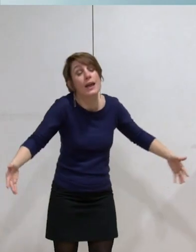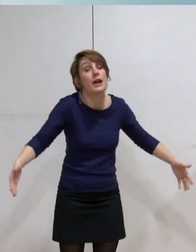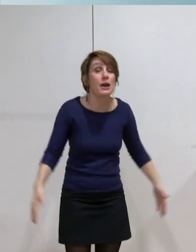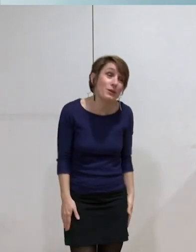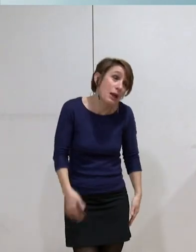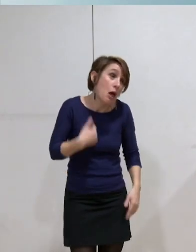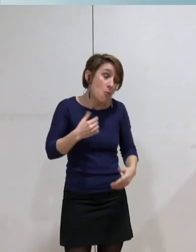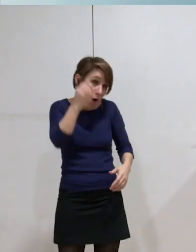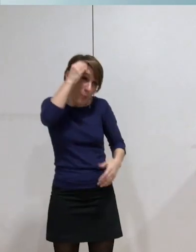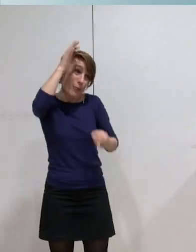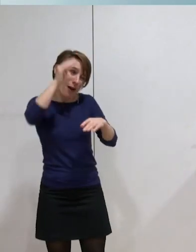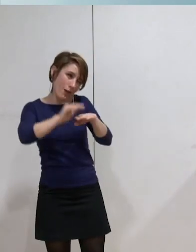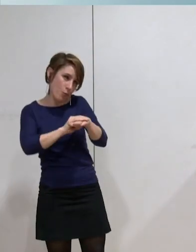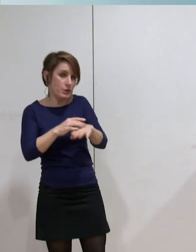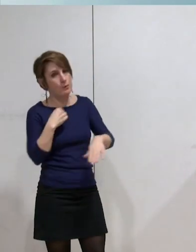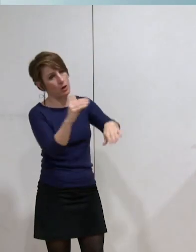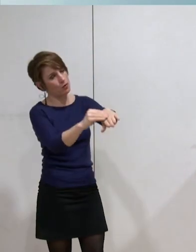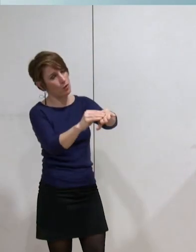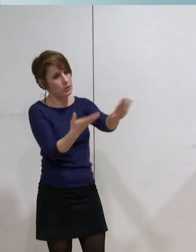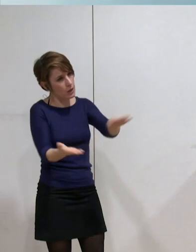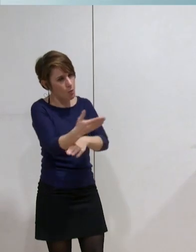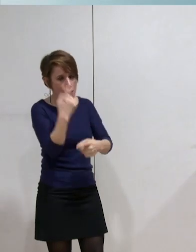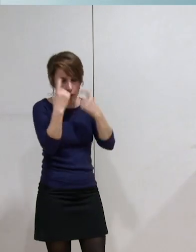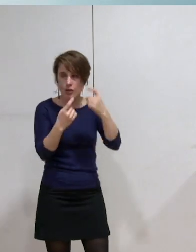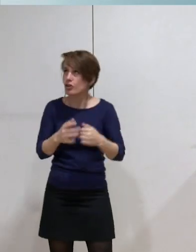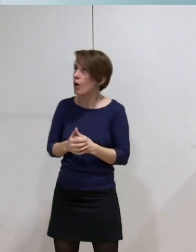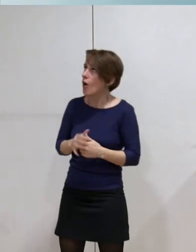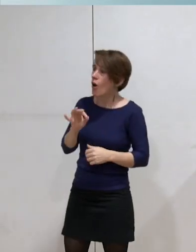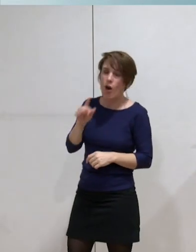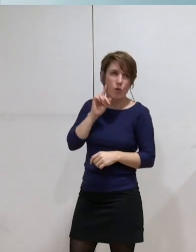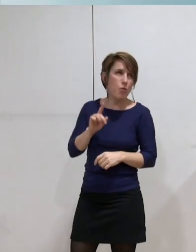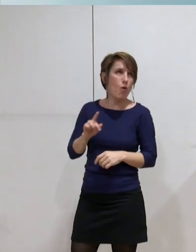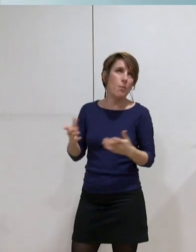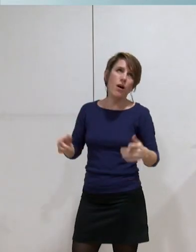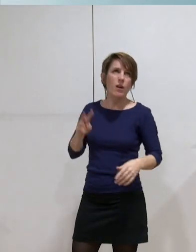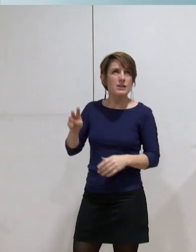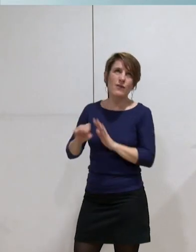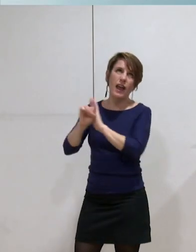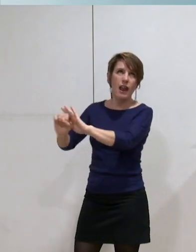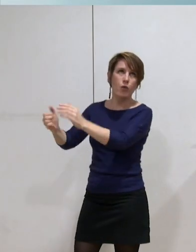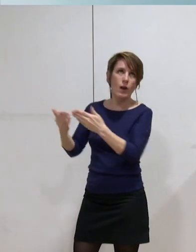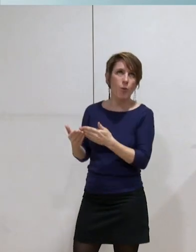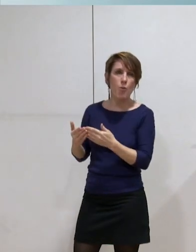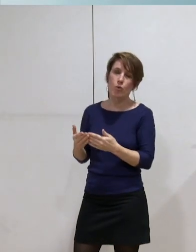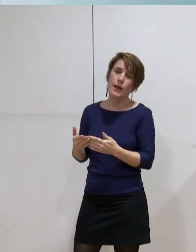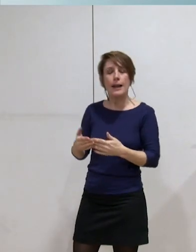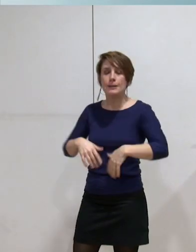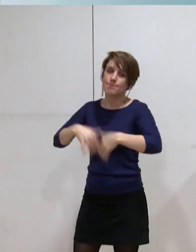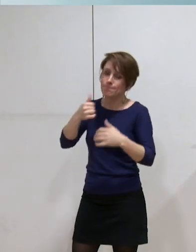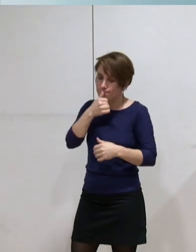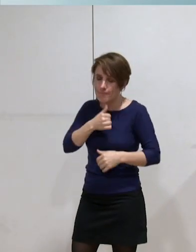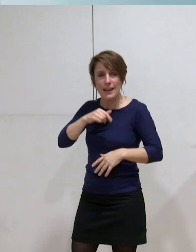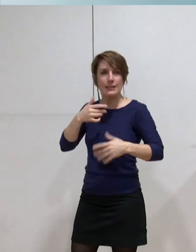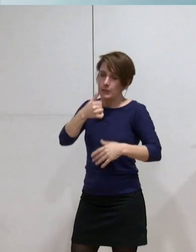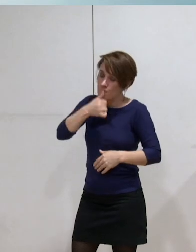la politique je vous invite à y réfléchir et à dire ah bah allez après tout c'est pas parce que c'est Vincent Barbier que il faut pas que allez je me force